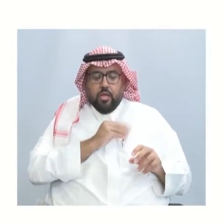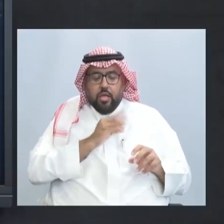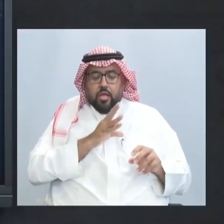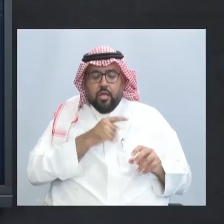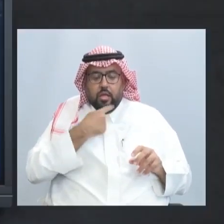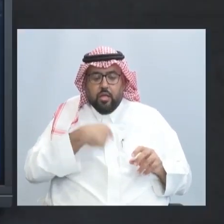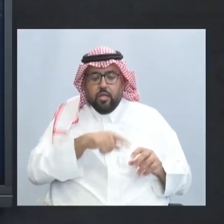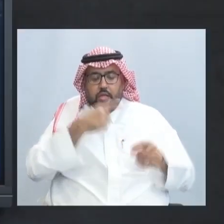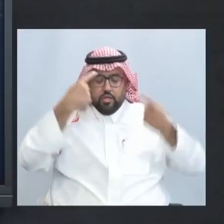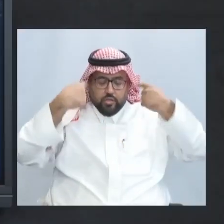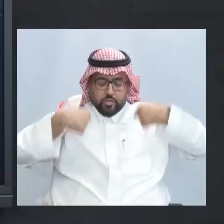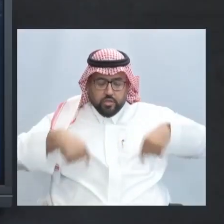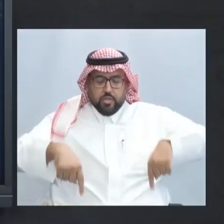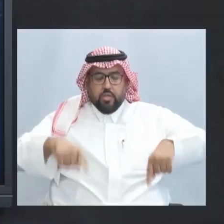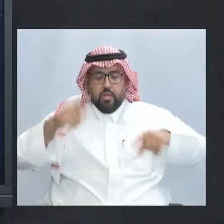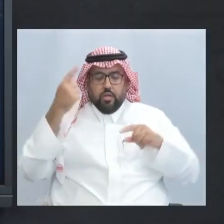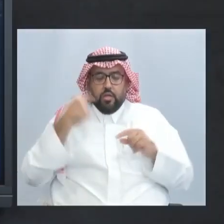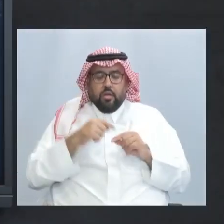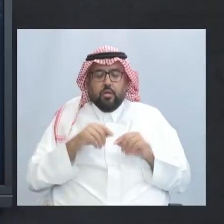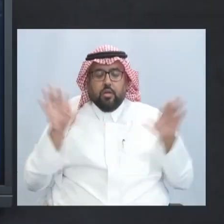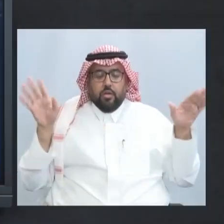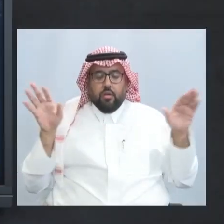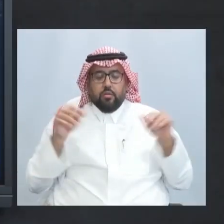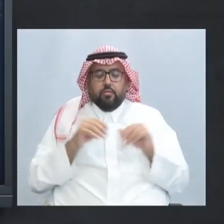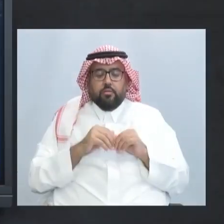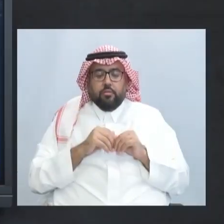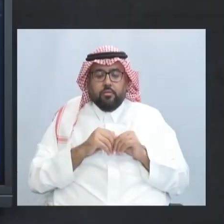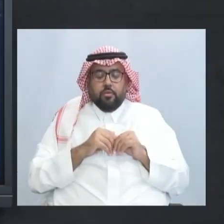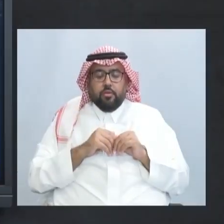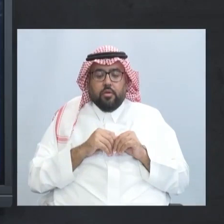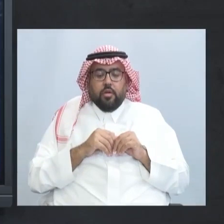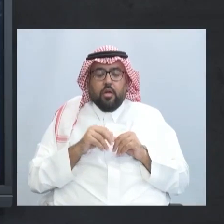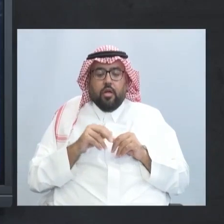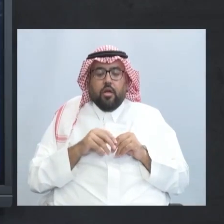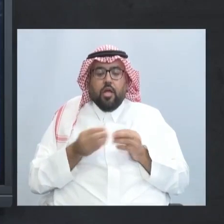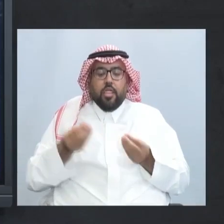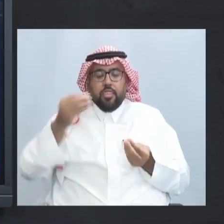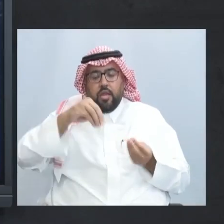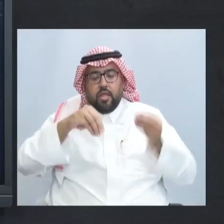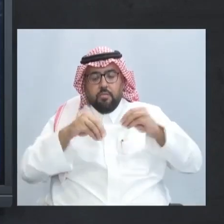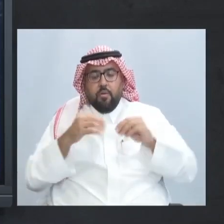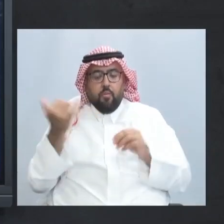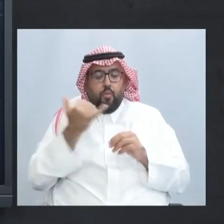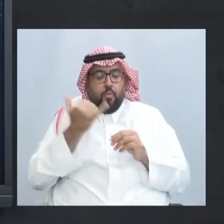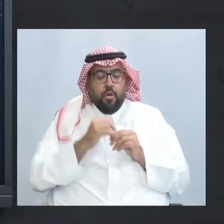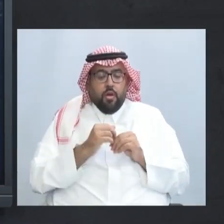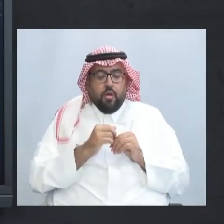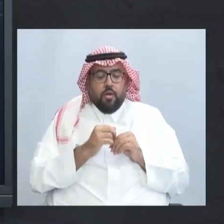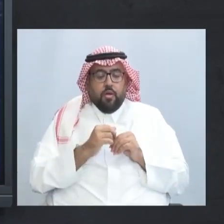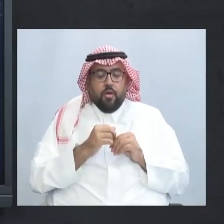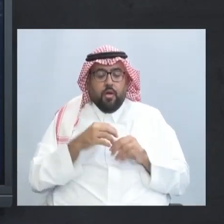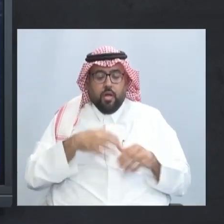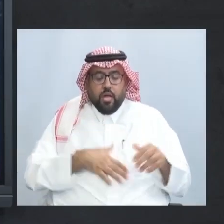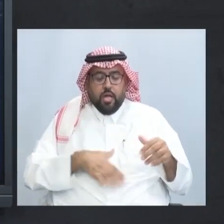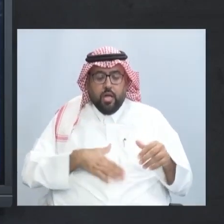انحاء الجسم في الطيور ايضا من التراكيب المميزه في طيور في الجهاز